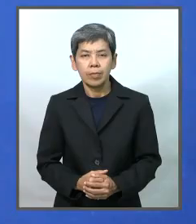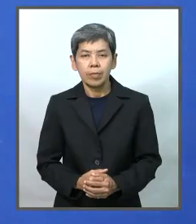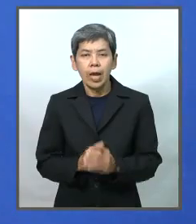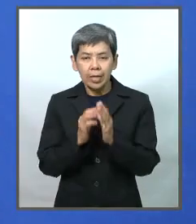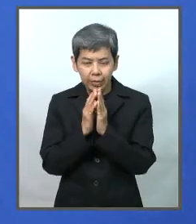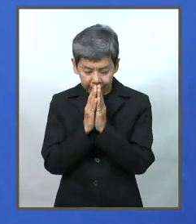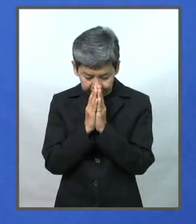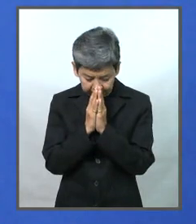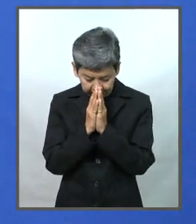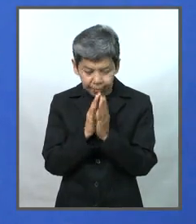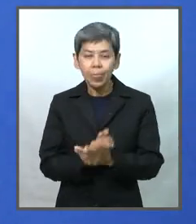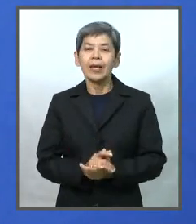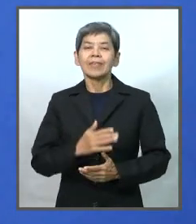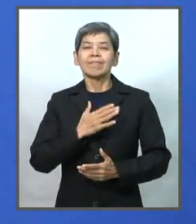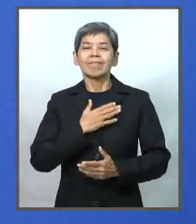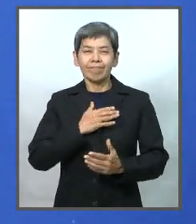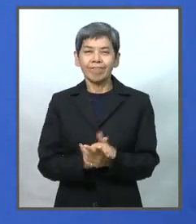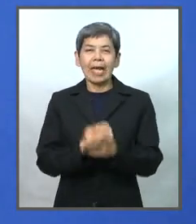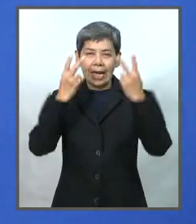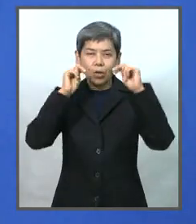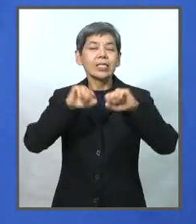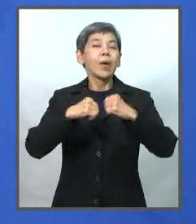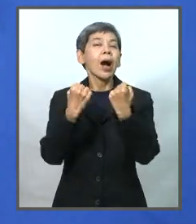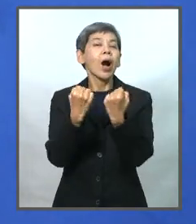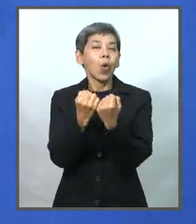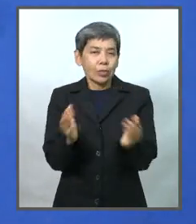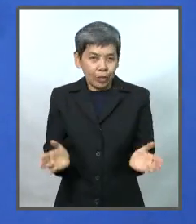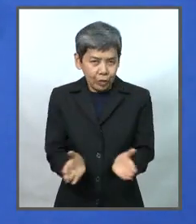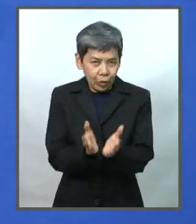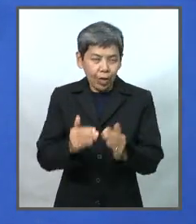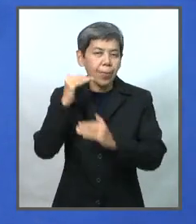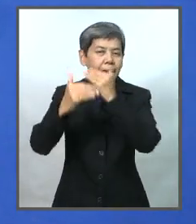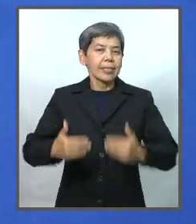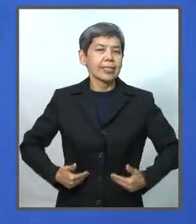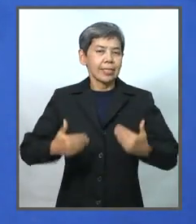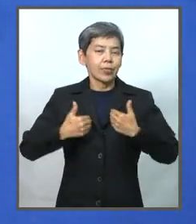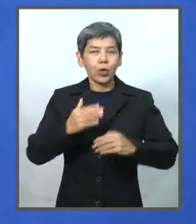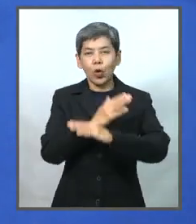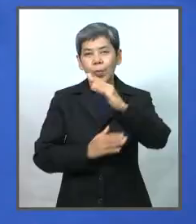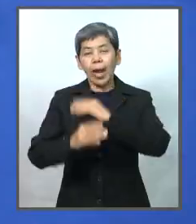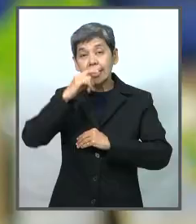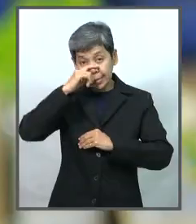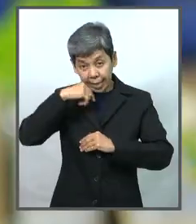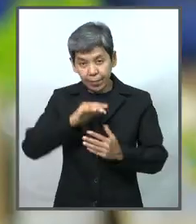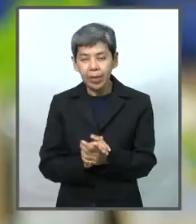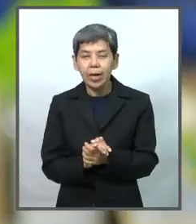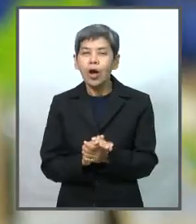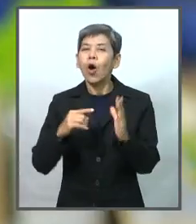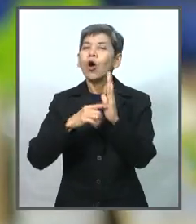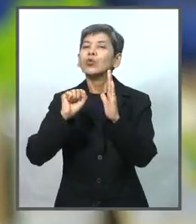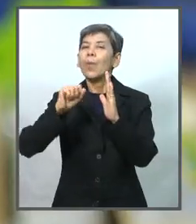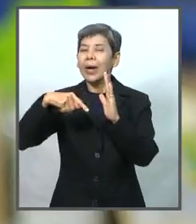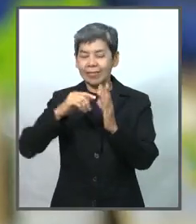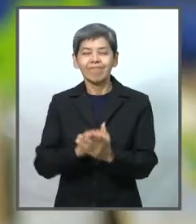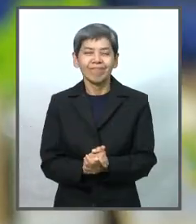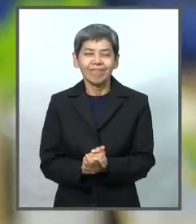สวัสดีค่ะดิฉันเป็นนายกสมาคมส่งเสริมและพัฒนาคุณภาพชีวิตคนพิการไทยจากจังหวัดสุพรรณบุรี